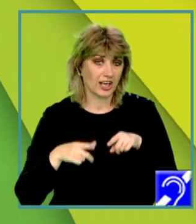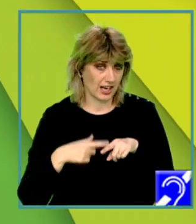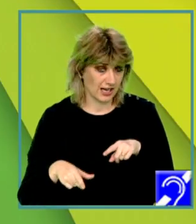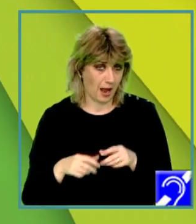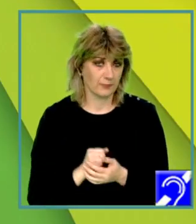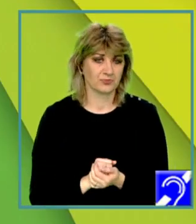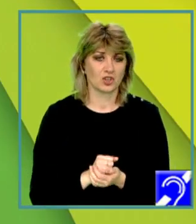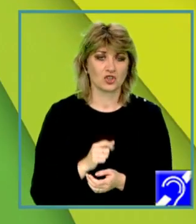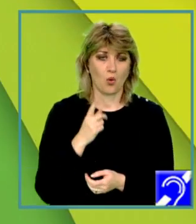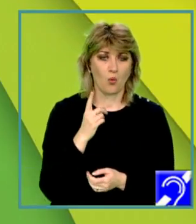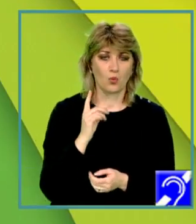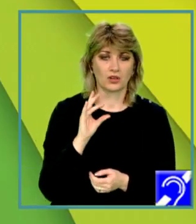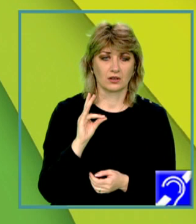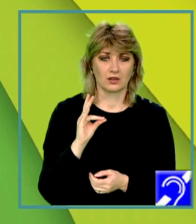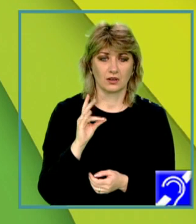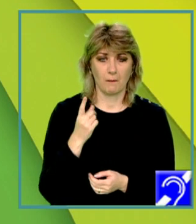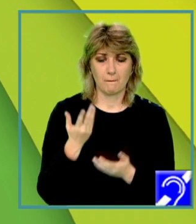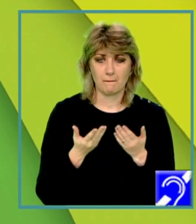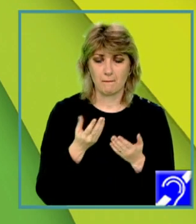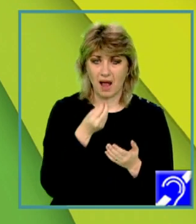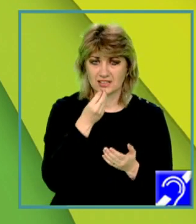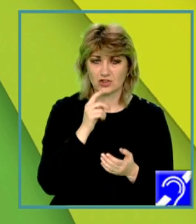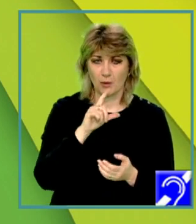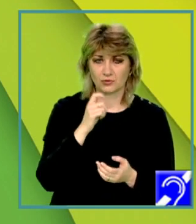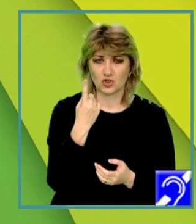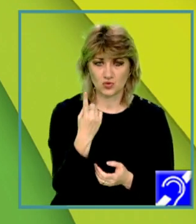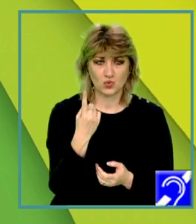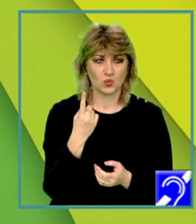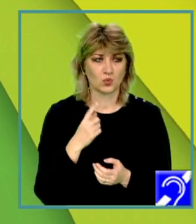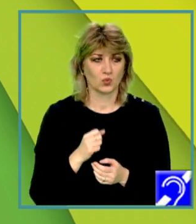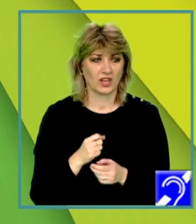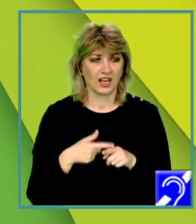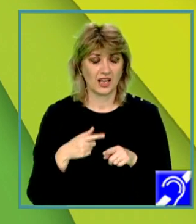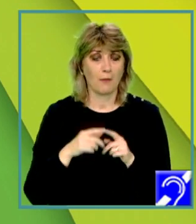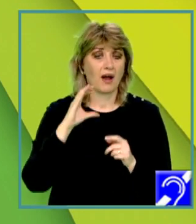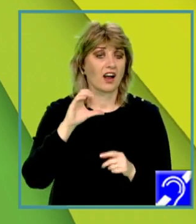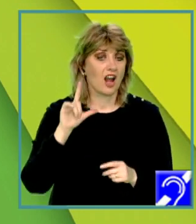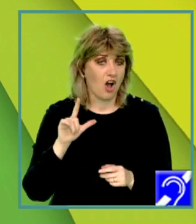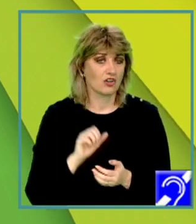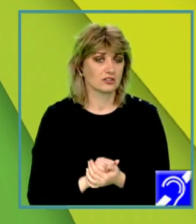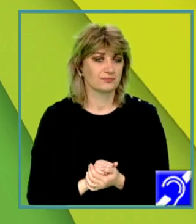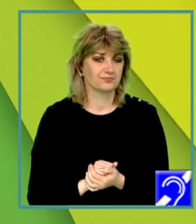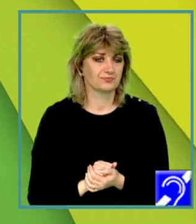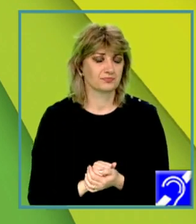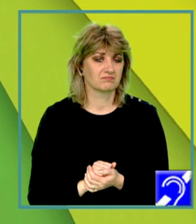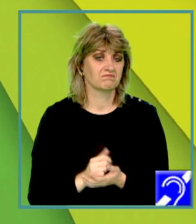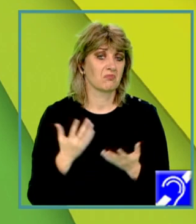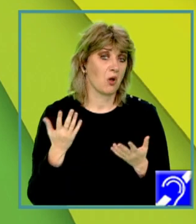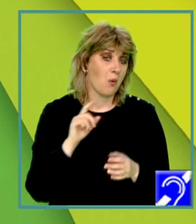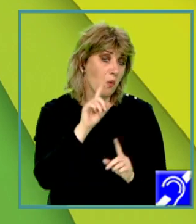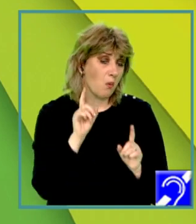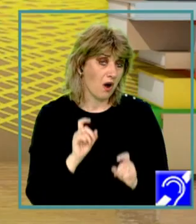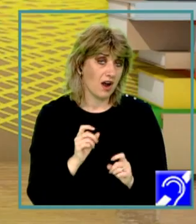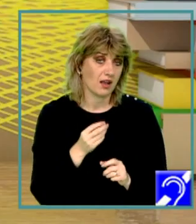mol de clor cu masa de 70 și unul de drum moară masă produșilor de reacție va fi la